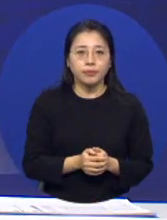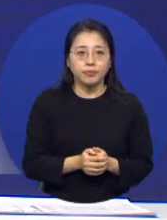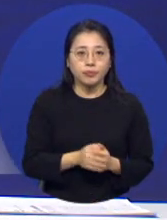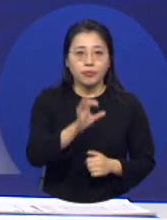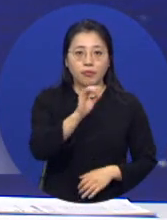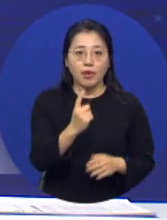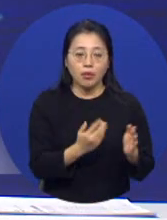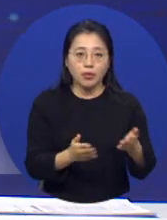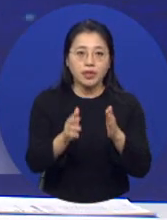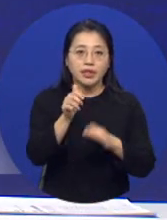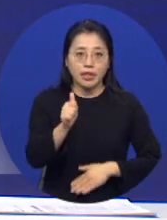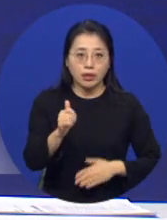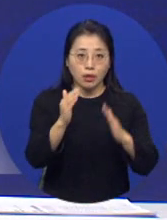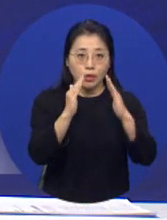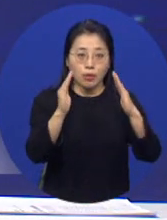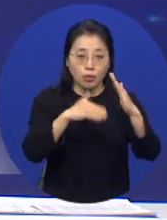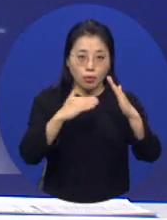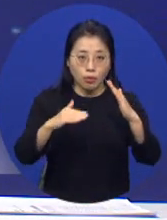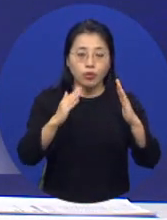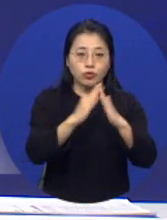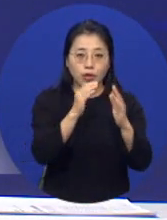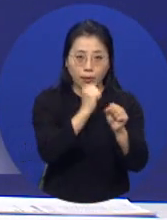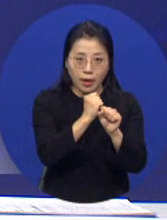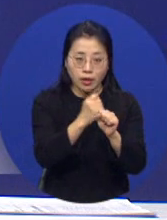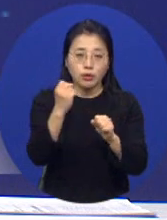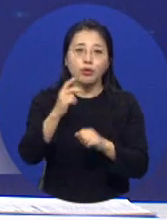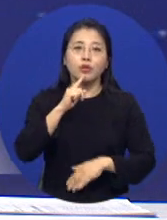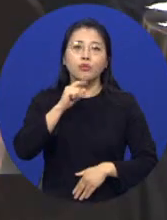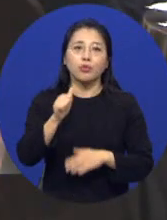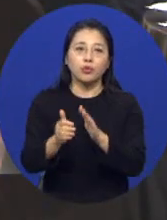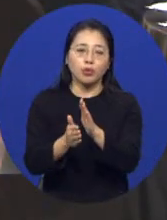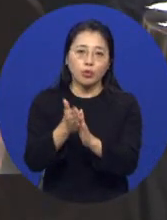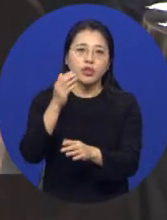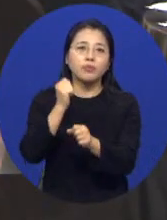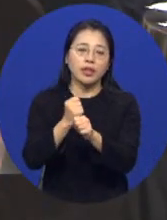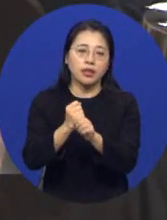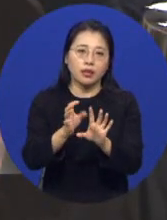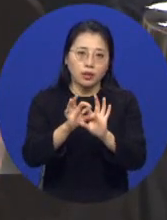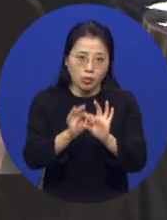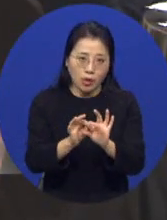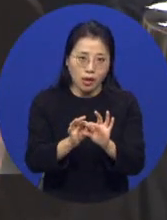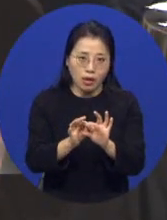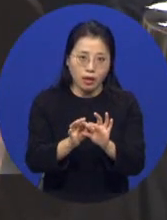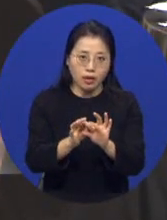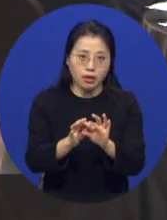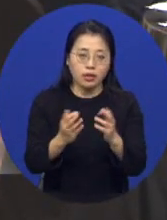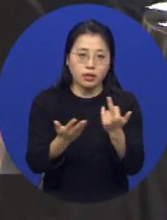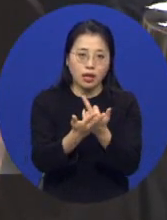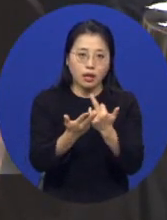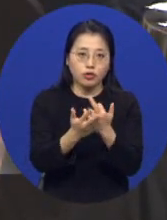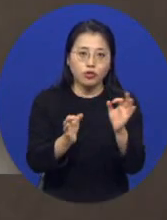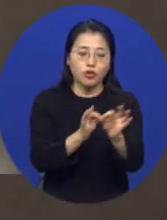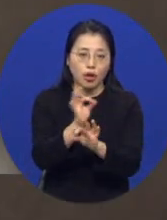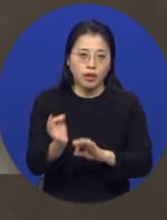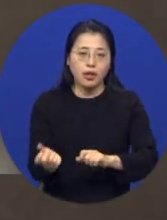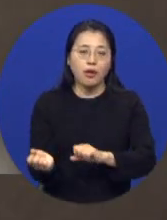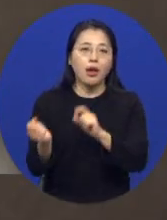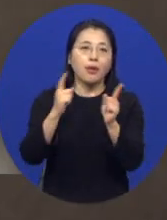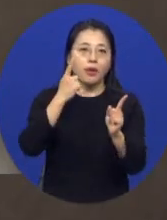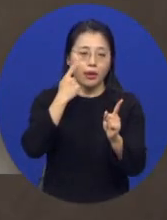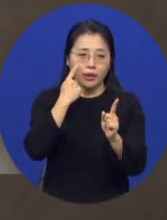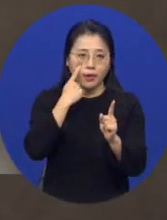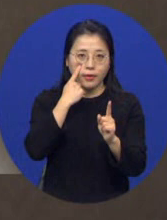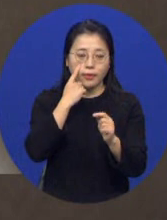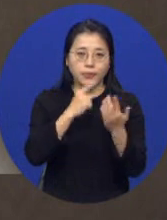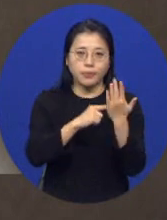오영은 제주도지사가 공공주택 공급과 15분 도시 실현을 통해 지역경제에 활력을 불어넣겠다고 밝혔습니다